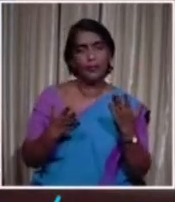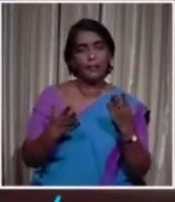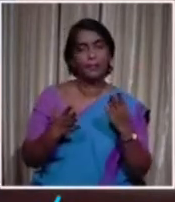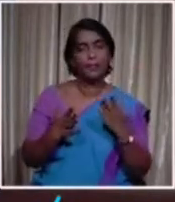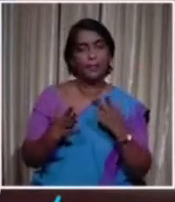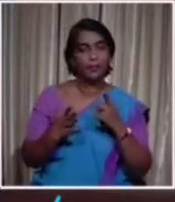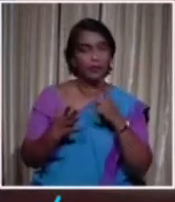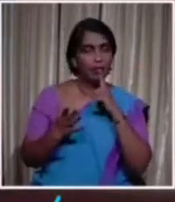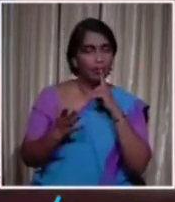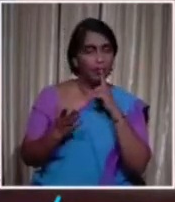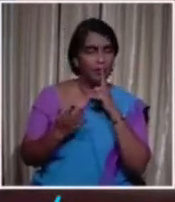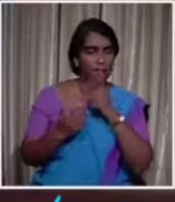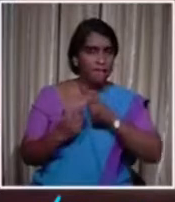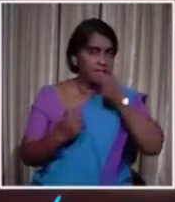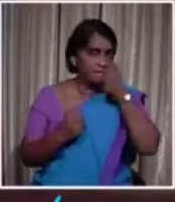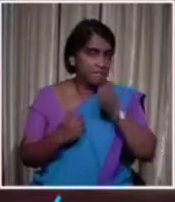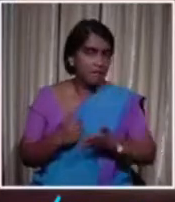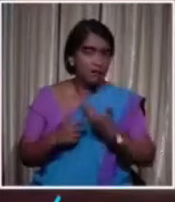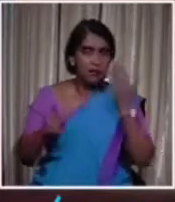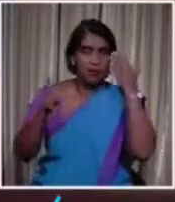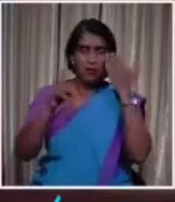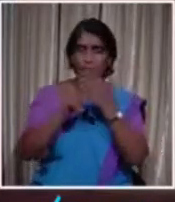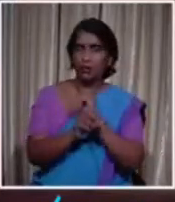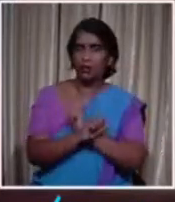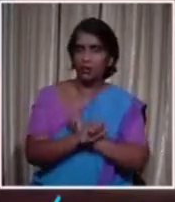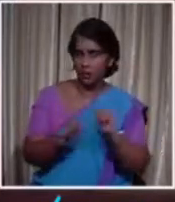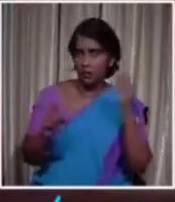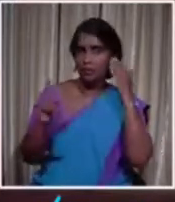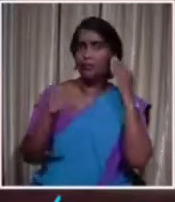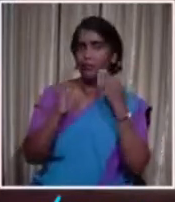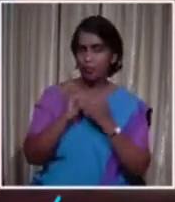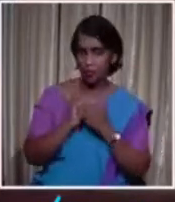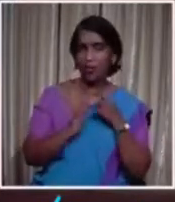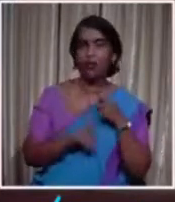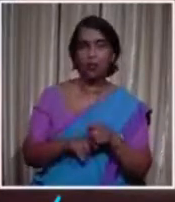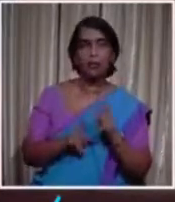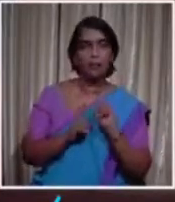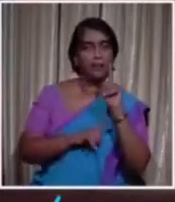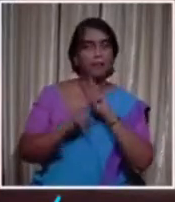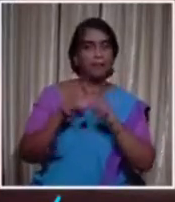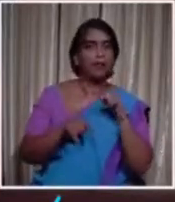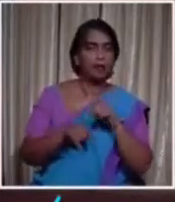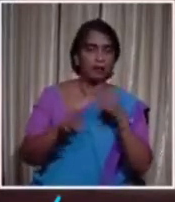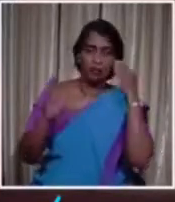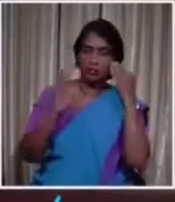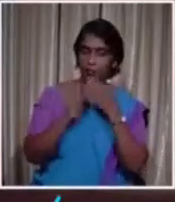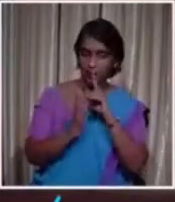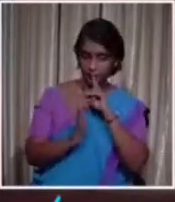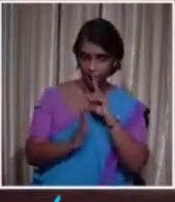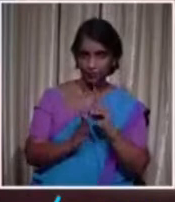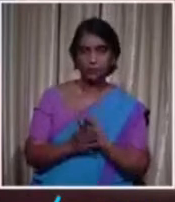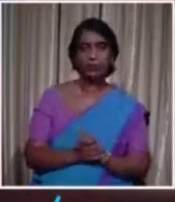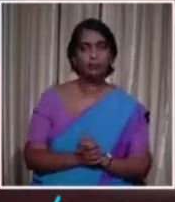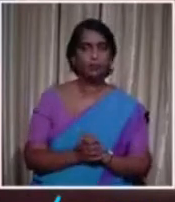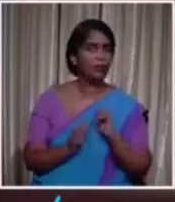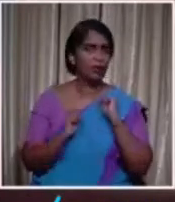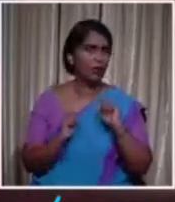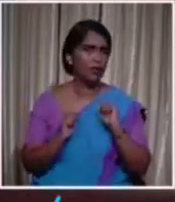බර තැබීමක් නොකල කරුණක් පිළිබඳව මේ සභාවෙත් ඔබතුමාගේ අවධානය යොමු කරන්න